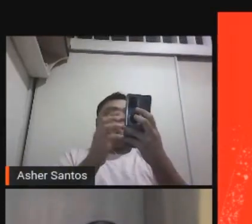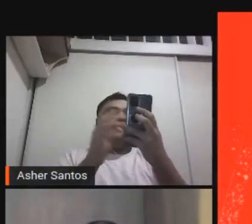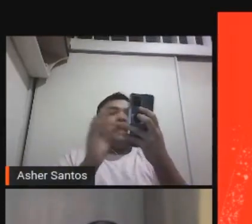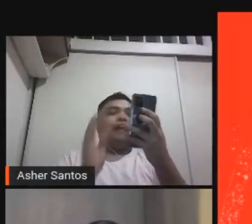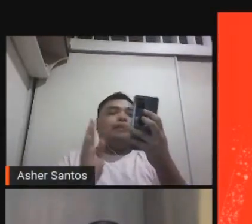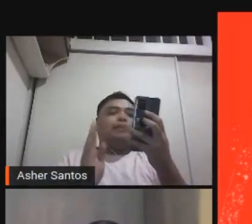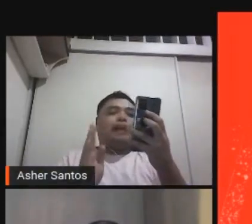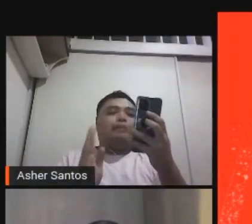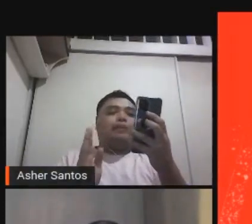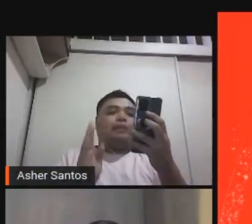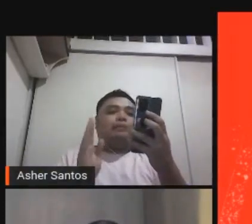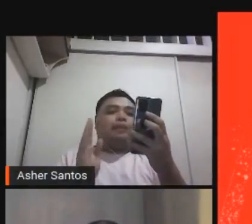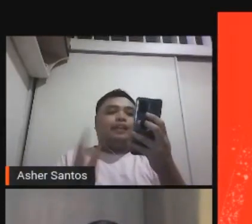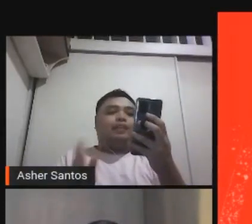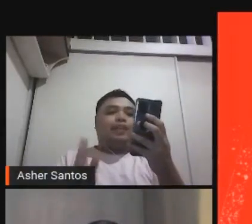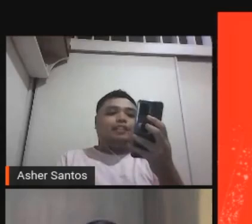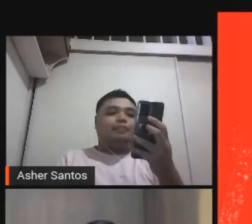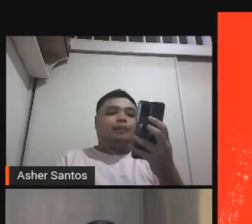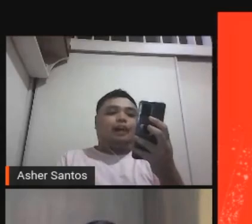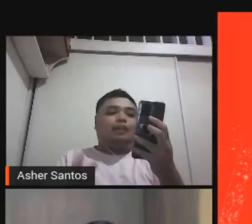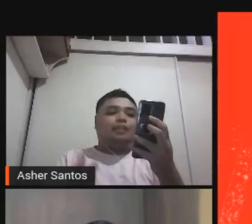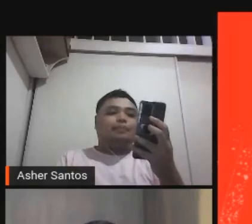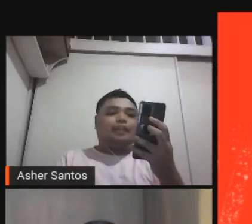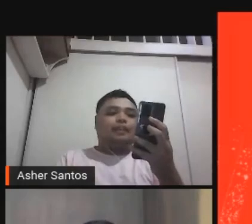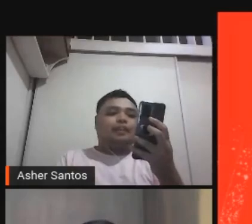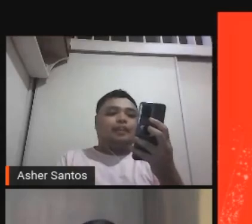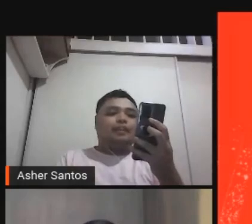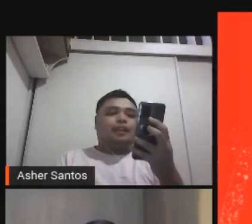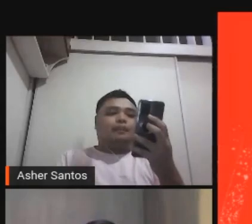Okay, now if you have any questions for our